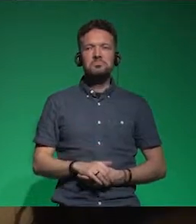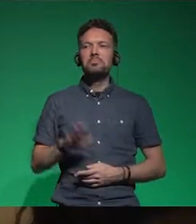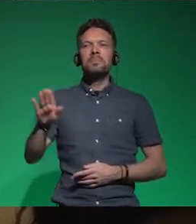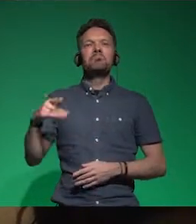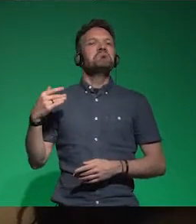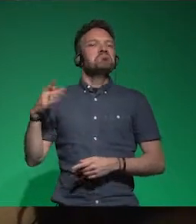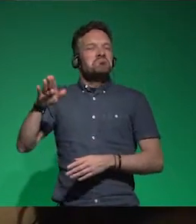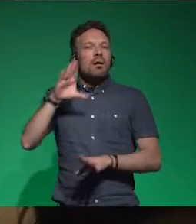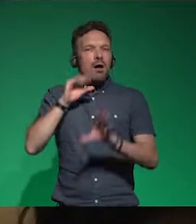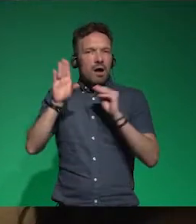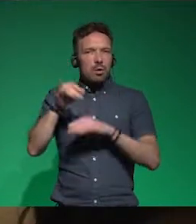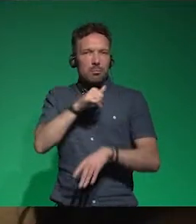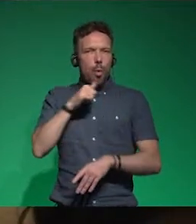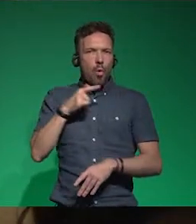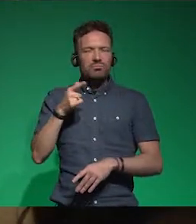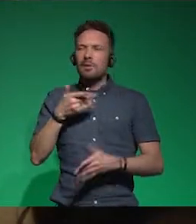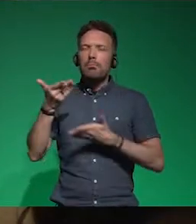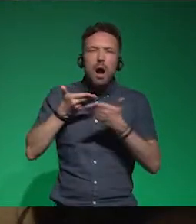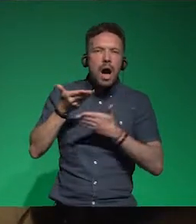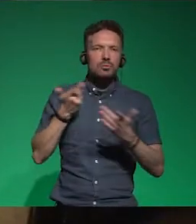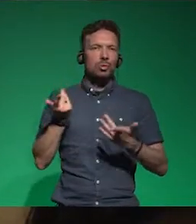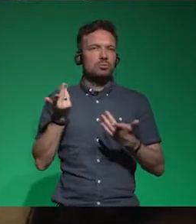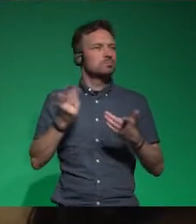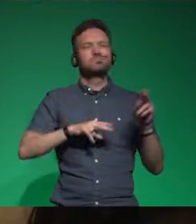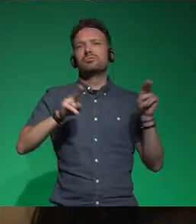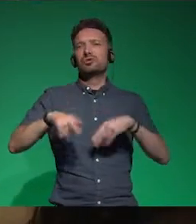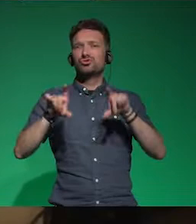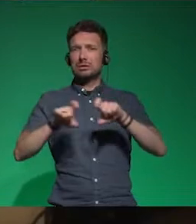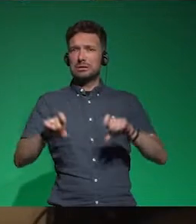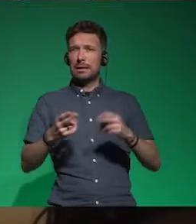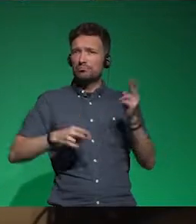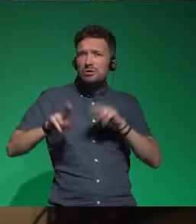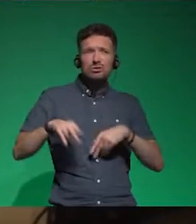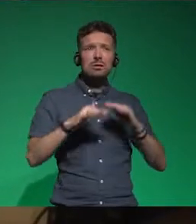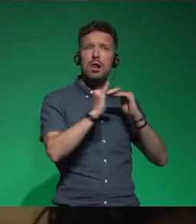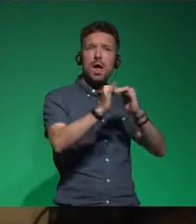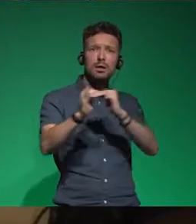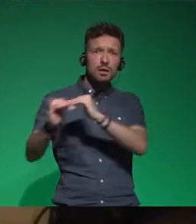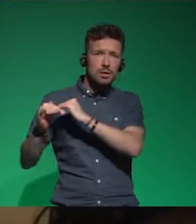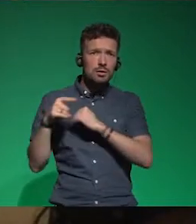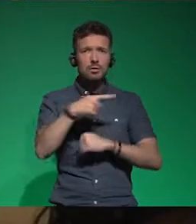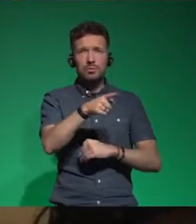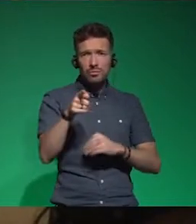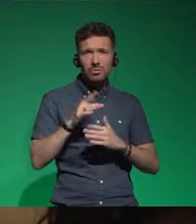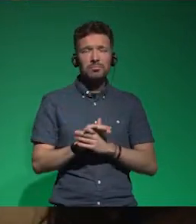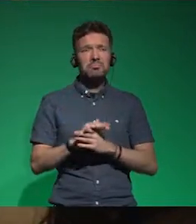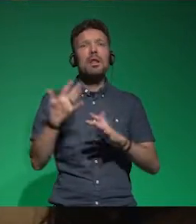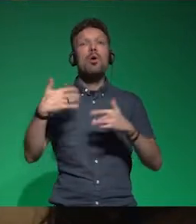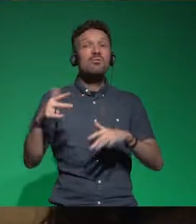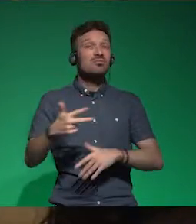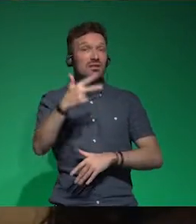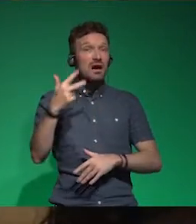lang- und kurzfristige Beratungseinsätze in verschiedenen Ländern, darunter auch ein dreijähriger Aufenthalt